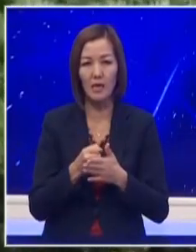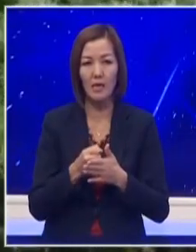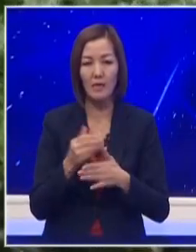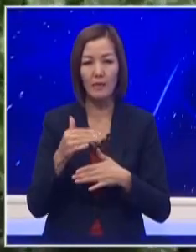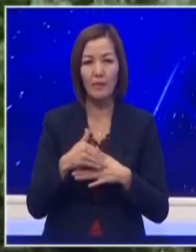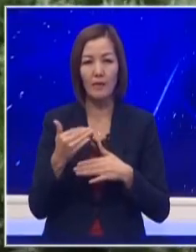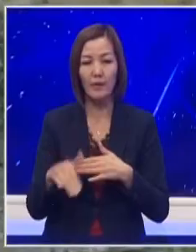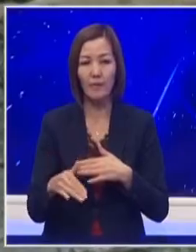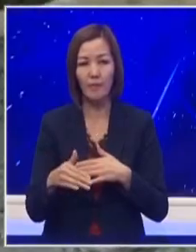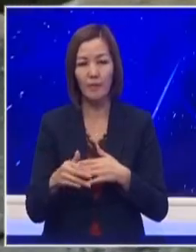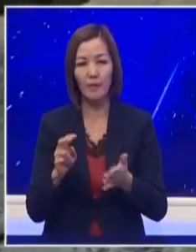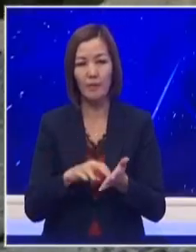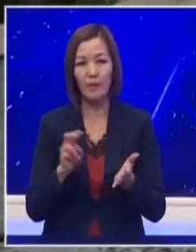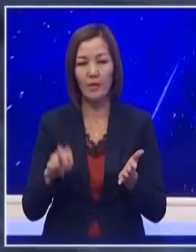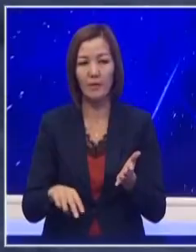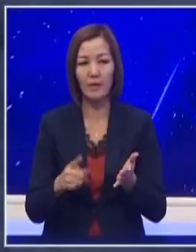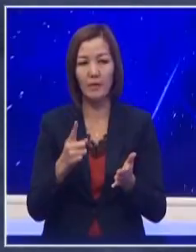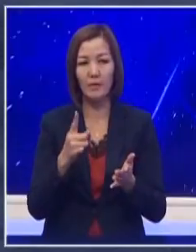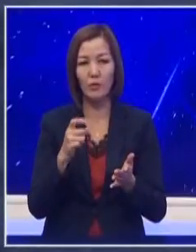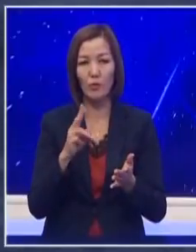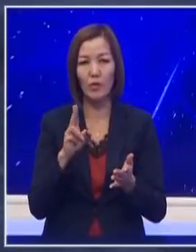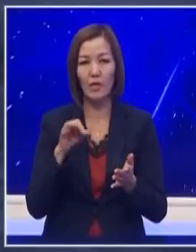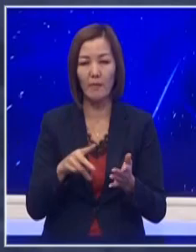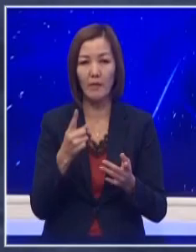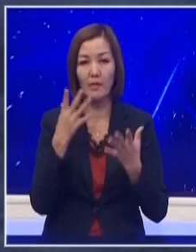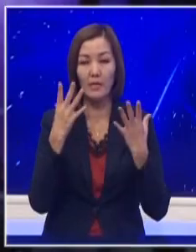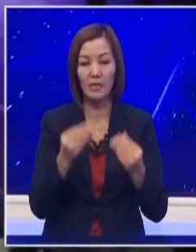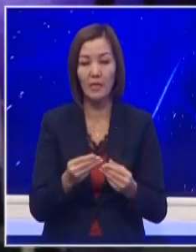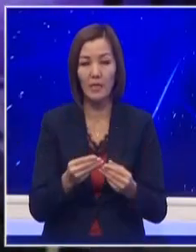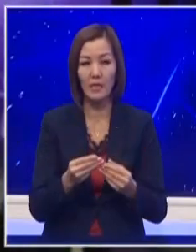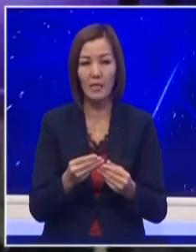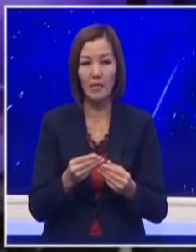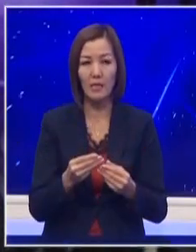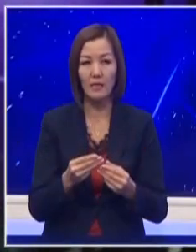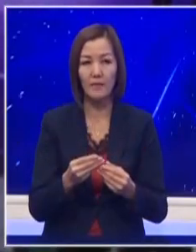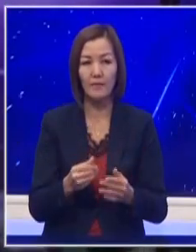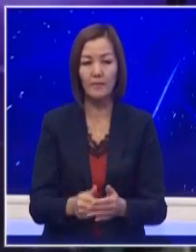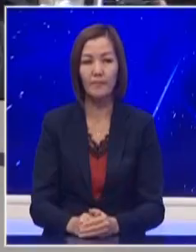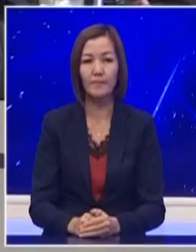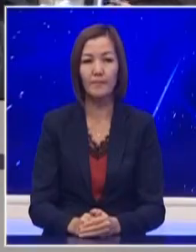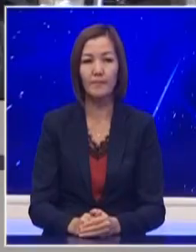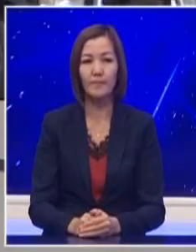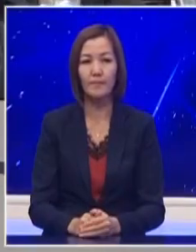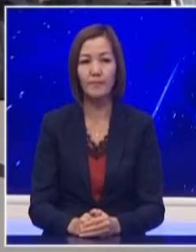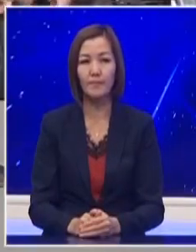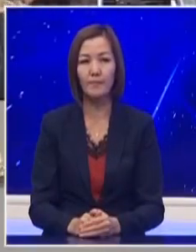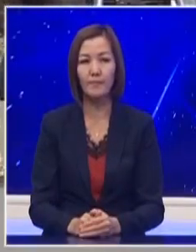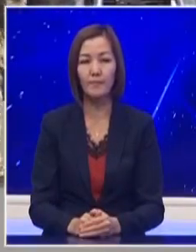все сборной области Жетысу в день преодолевала по 100 км и лишь немного не дотянуло до Победы